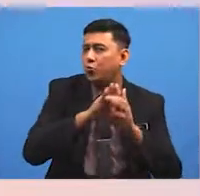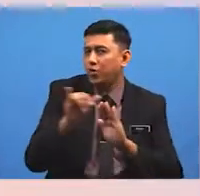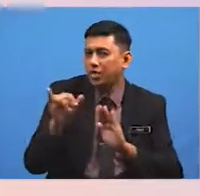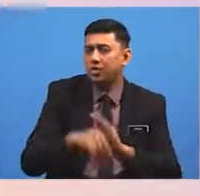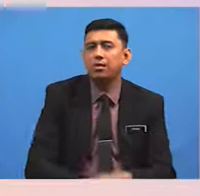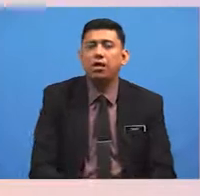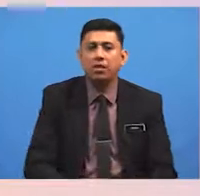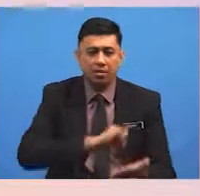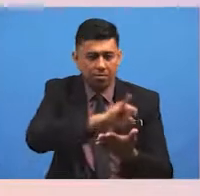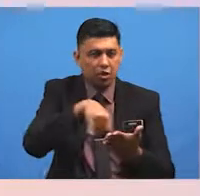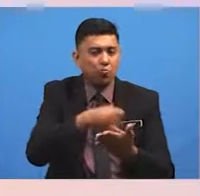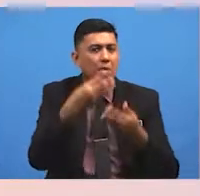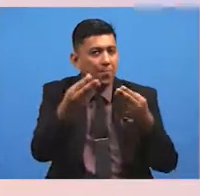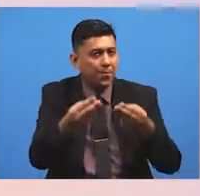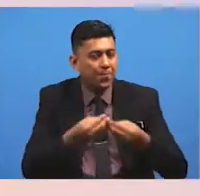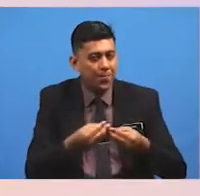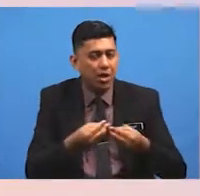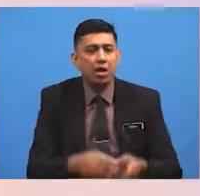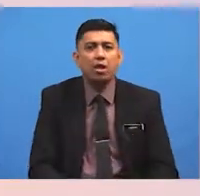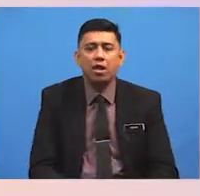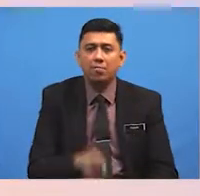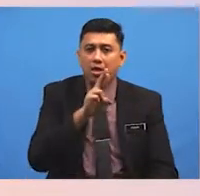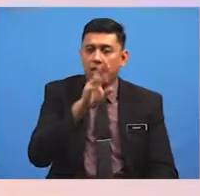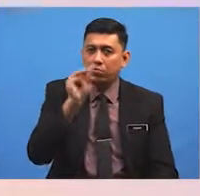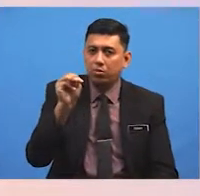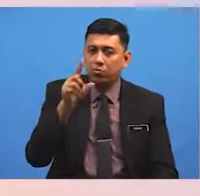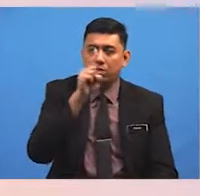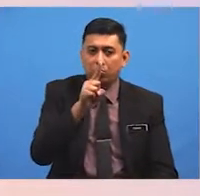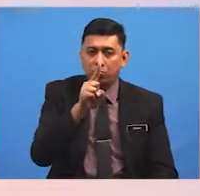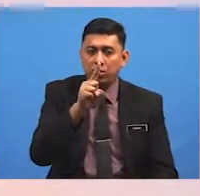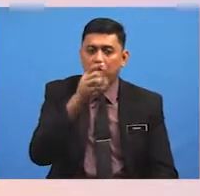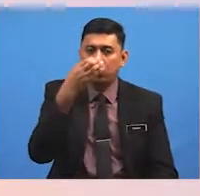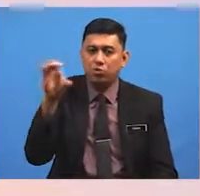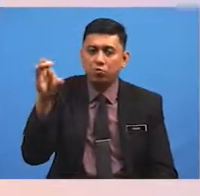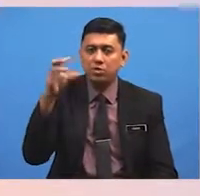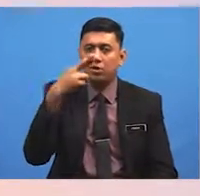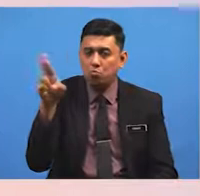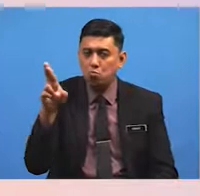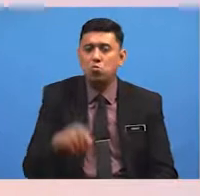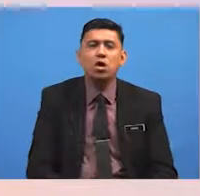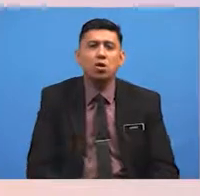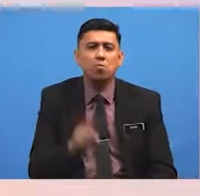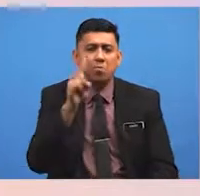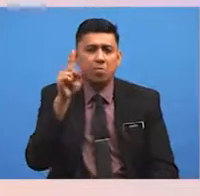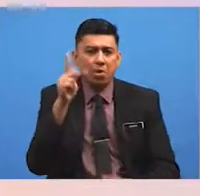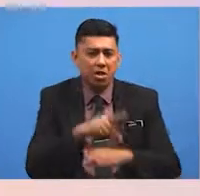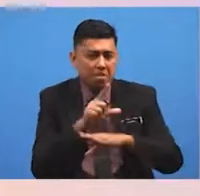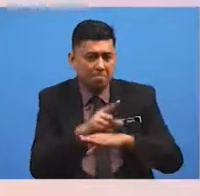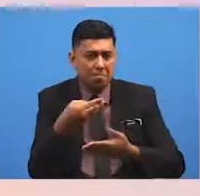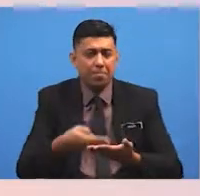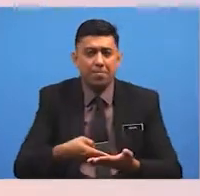jumlah penerimaan Cina RM Rp100 menikah under jumlah